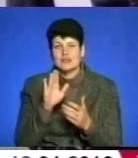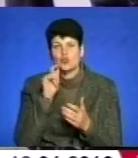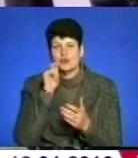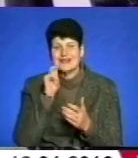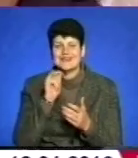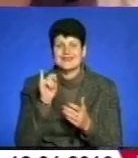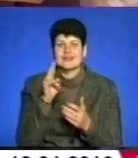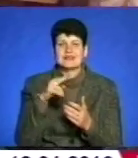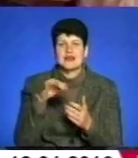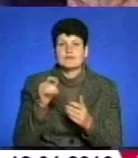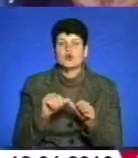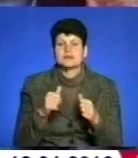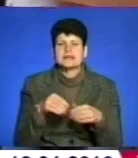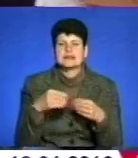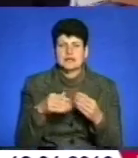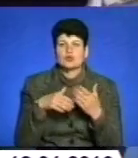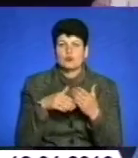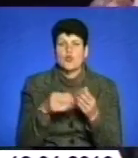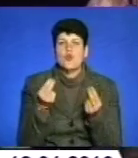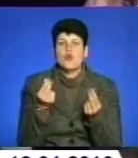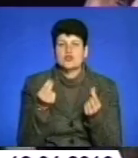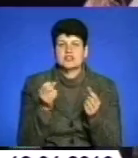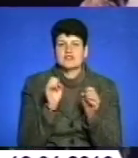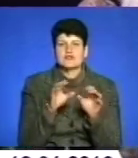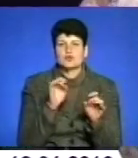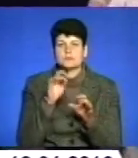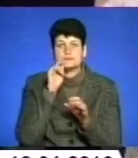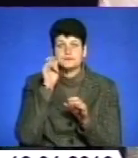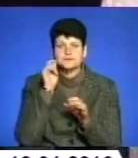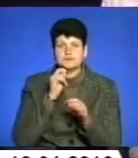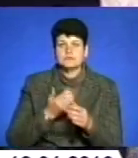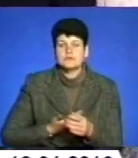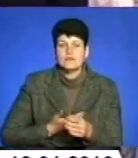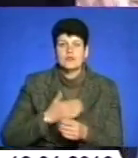діаспорі. Комітет надає допомогу із коштів, які жертвують українці, котрі проживають у США.